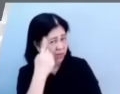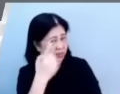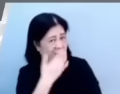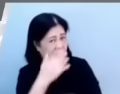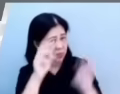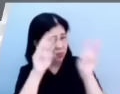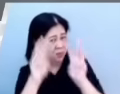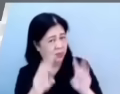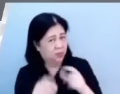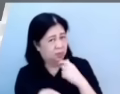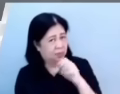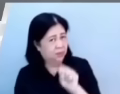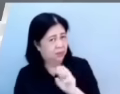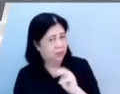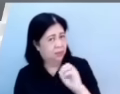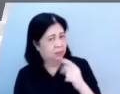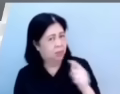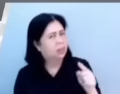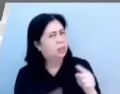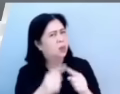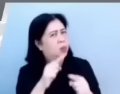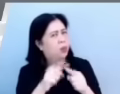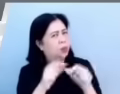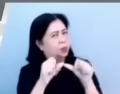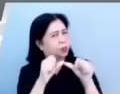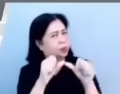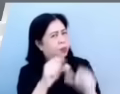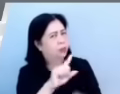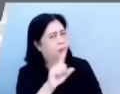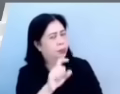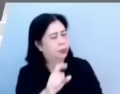na smog? At hanggang kailan ito magtatagal?